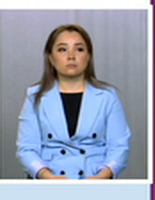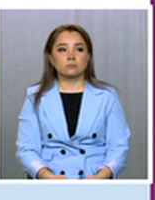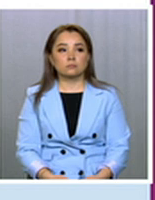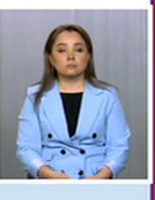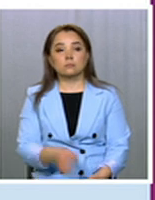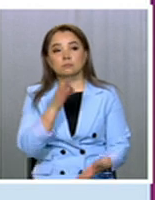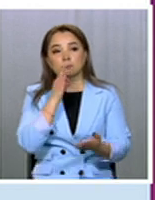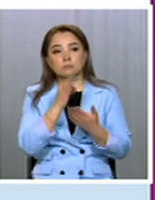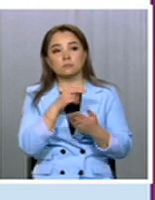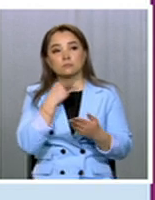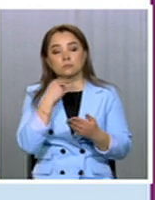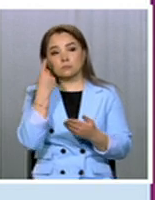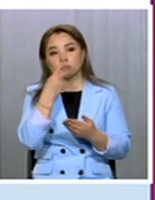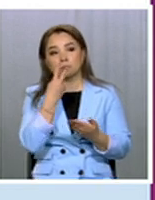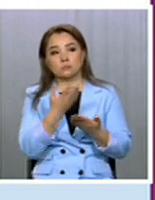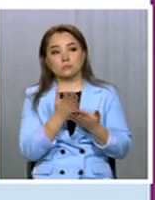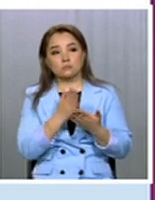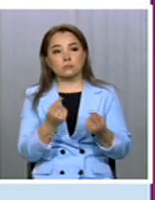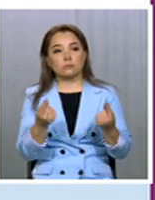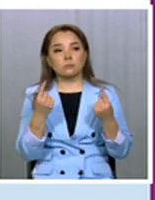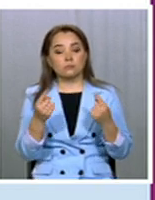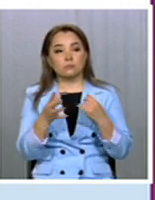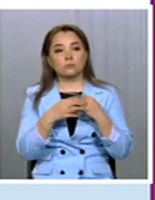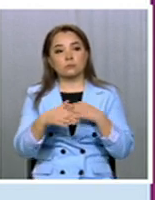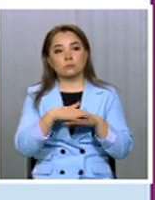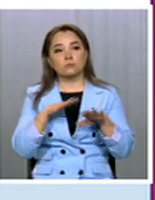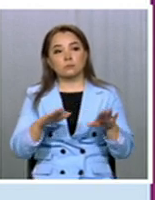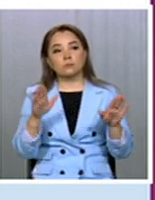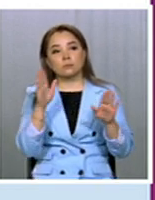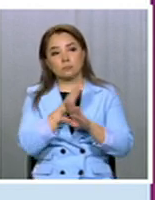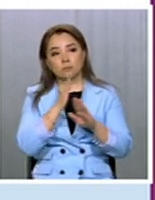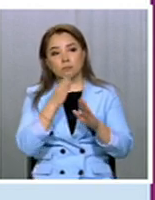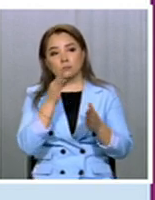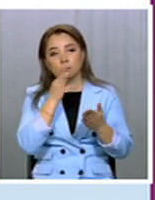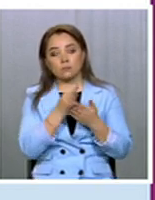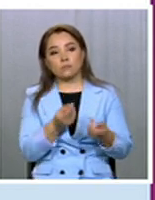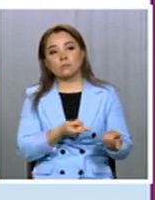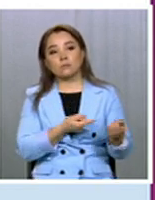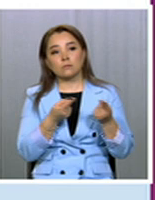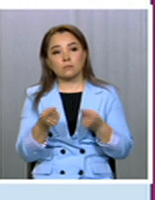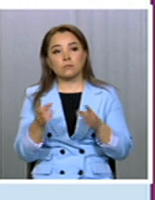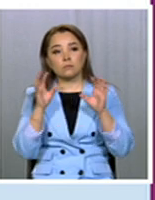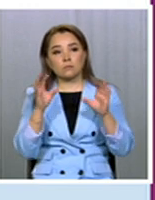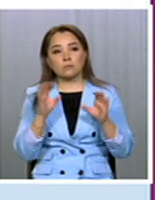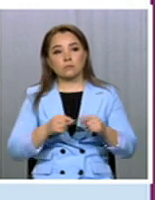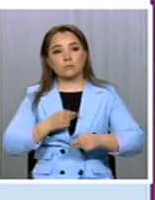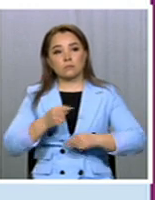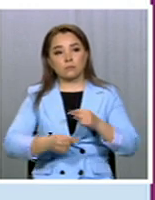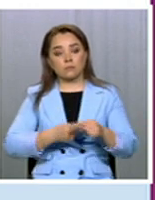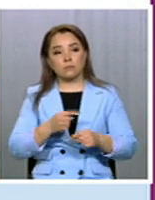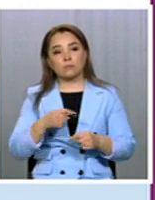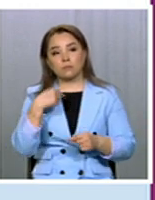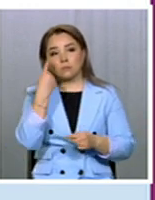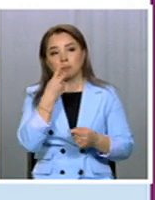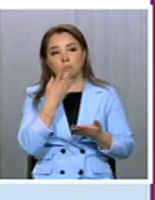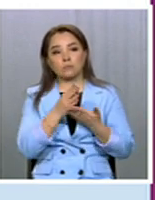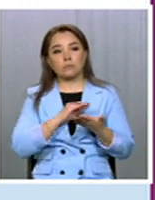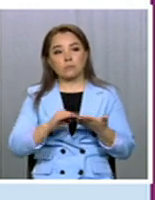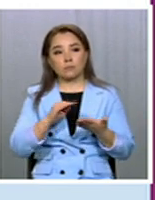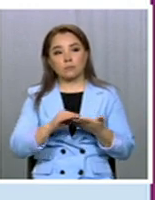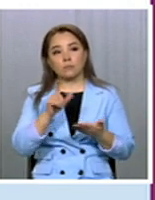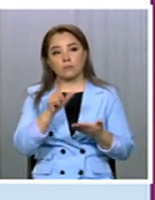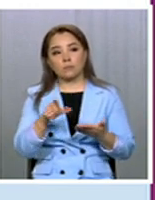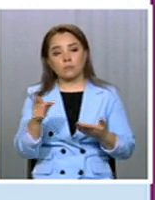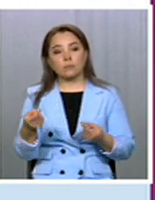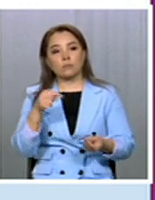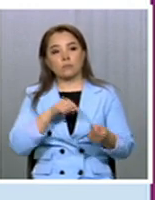Жауап үлгісі. Ұлы дала, табиғат, көшпелі өмір салты, маңдайға жазылған соң, адамдар